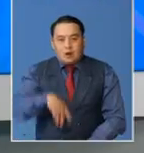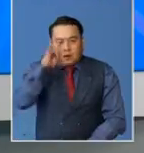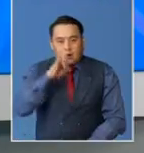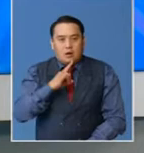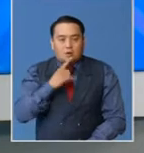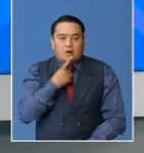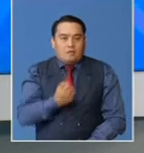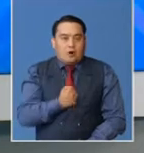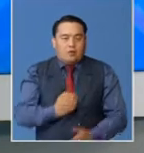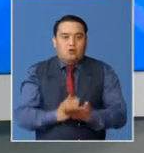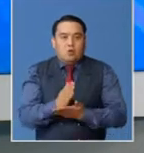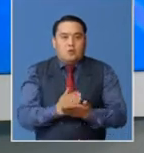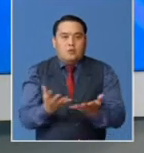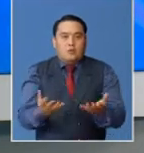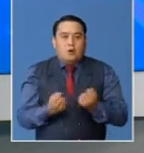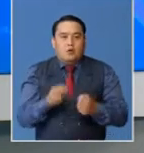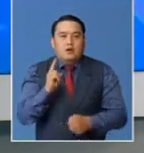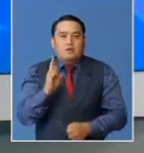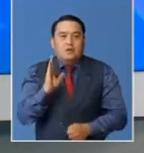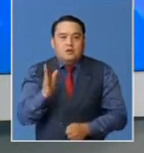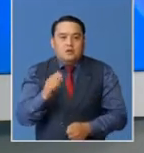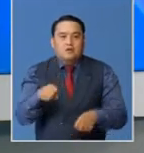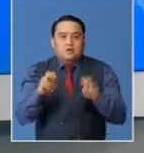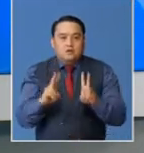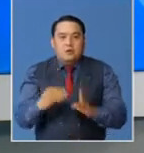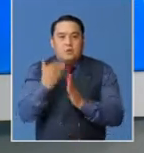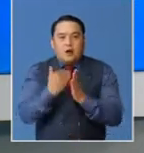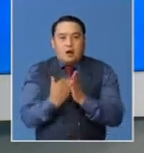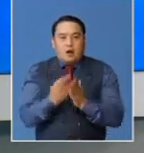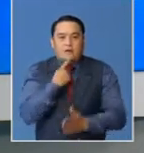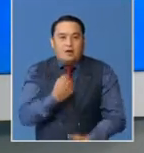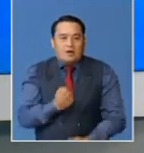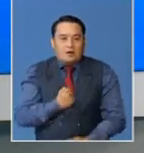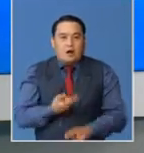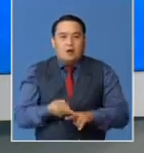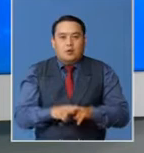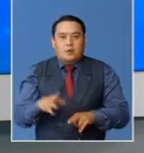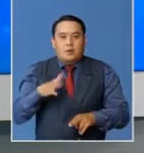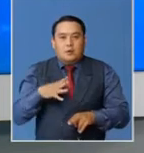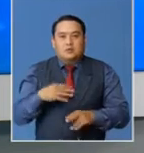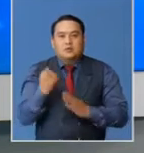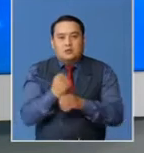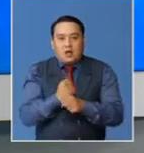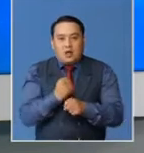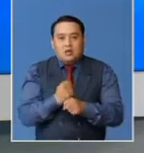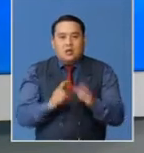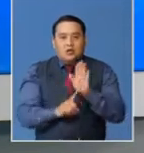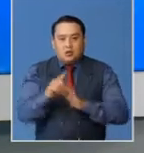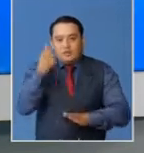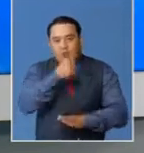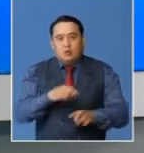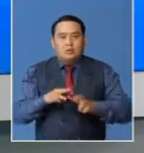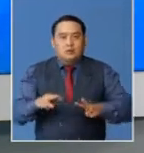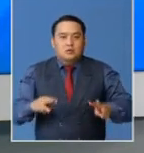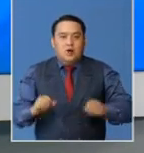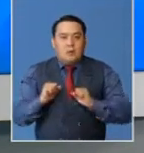Казахстанские военнослужащие приобретают квартиры по специальному жилищному пакету «Военный», который был разработан в начале этого года